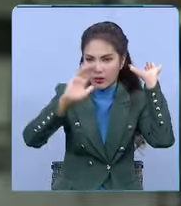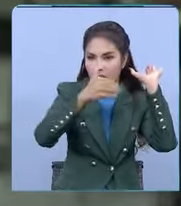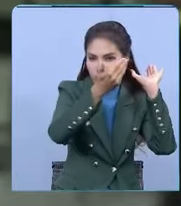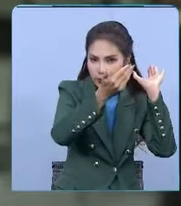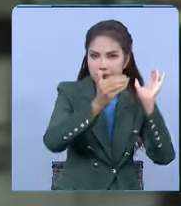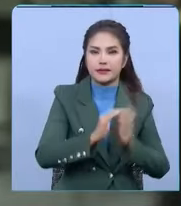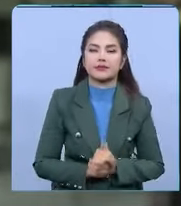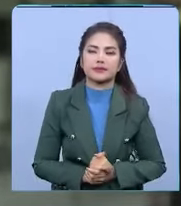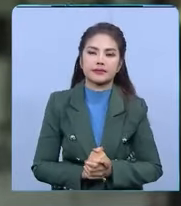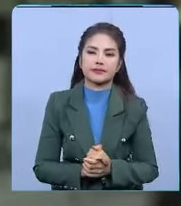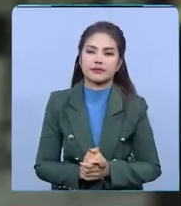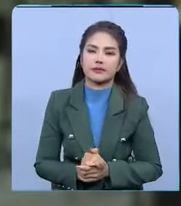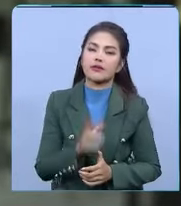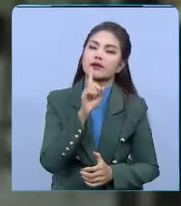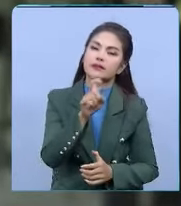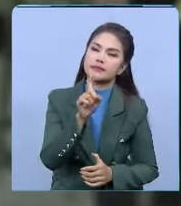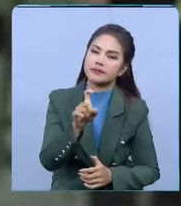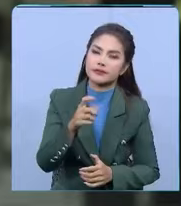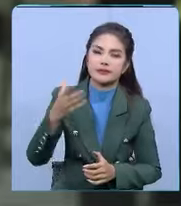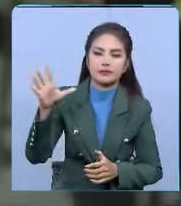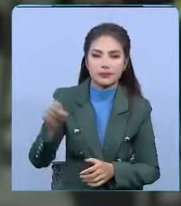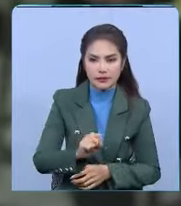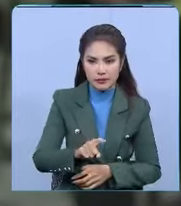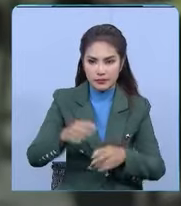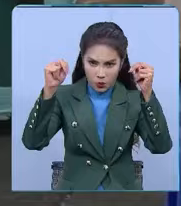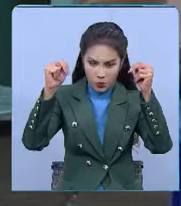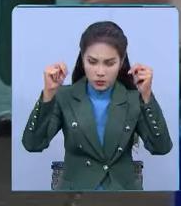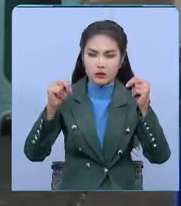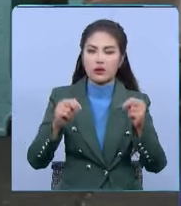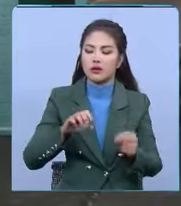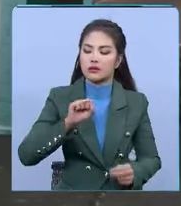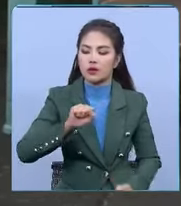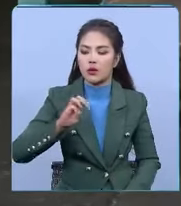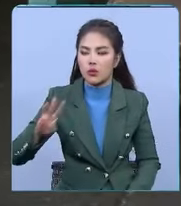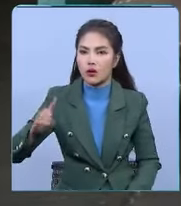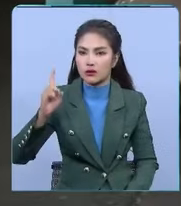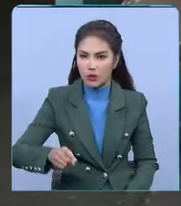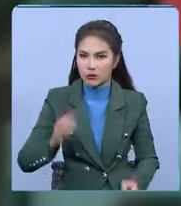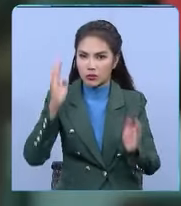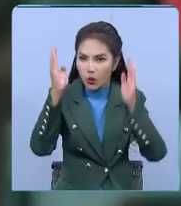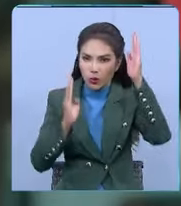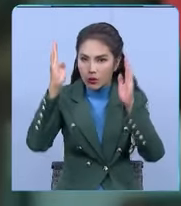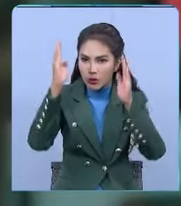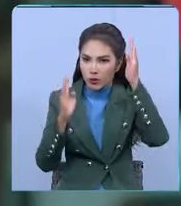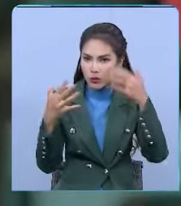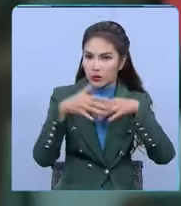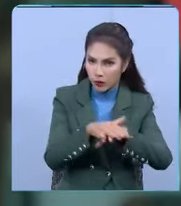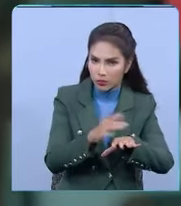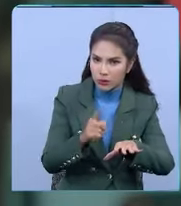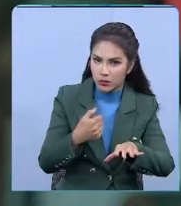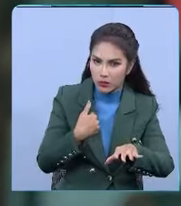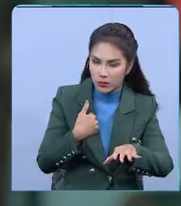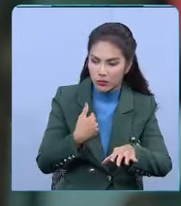ามครับในเรื่องของที่มาของนายกสว.คุณมาร่วมโหวตในตรงนี้ด้วยไหมครับ สว.นี่เป็นเรื่องของรัฐธรรมนูญ ครับ